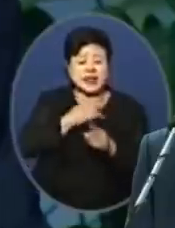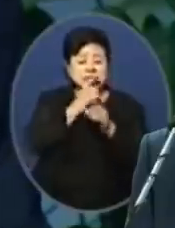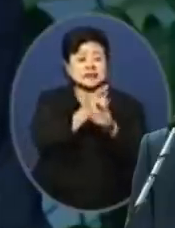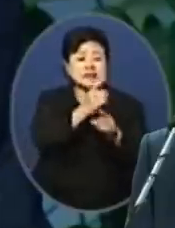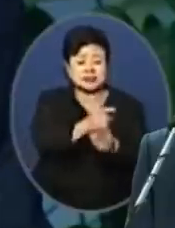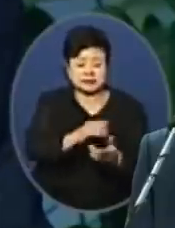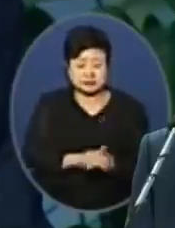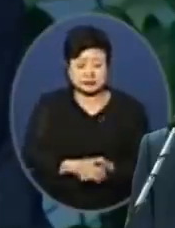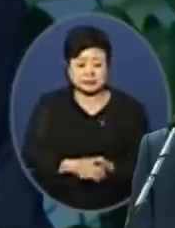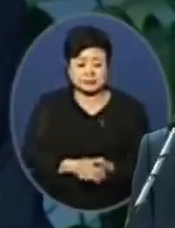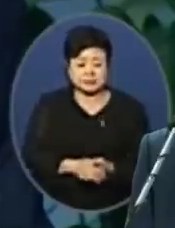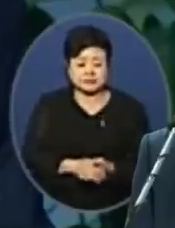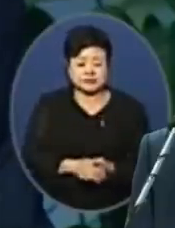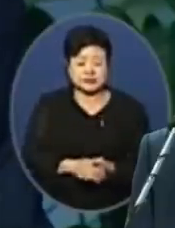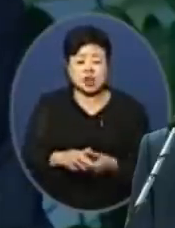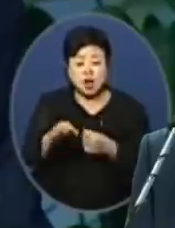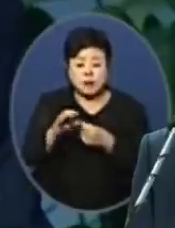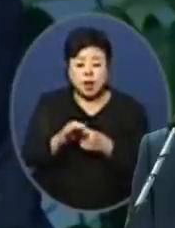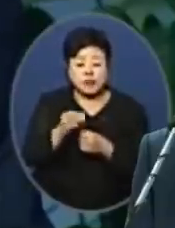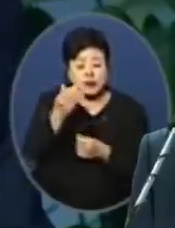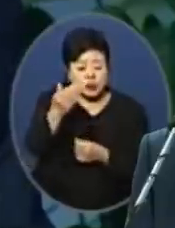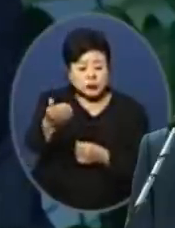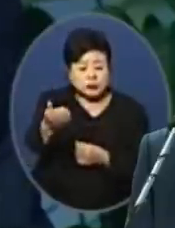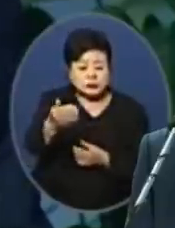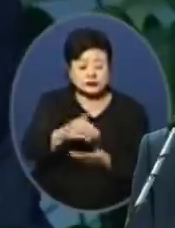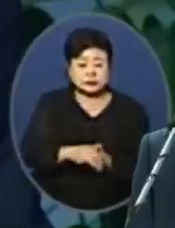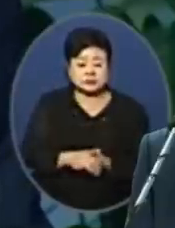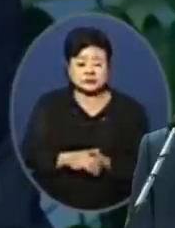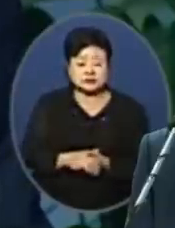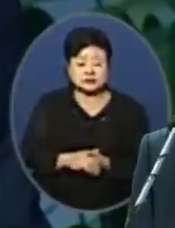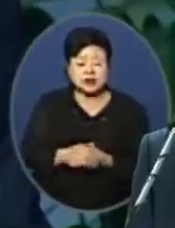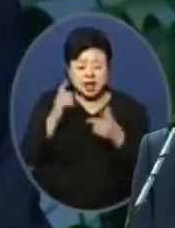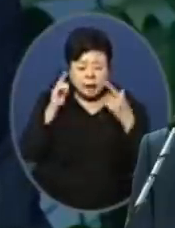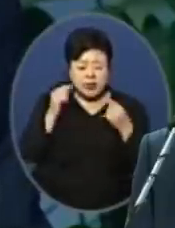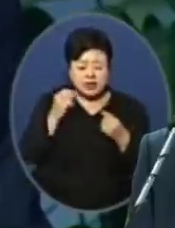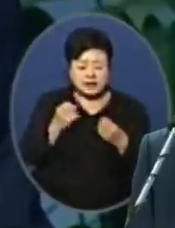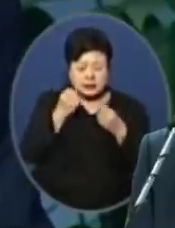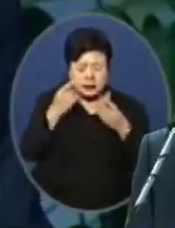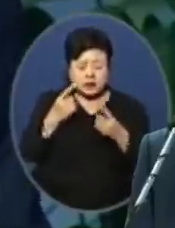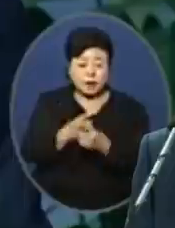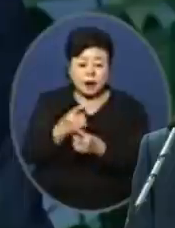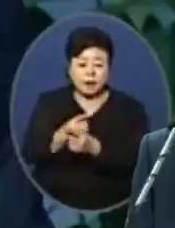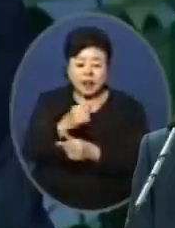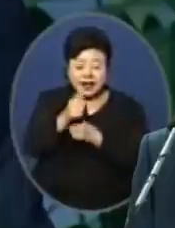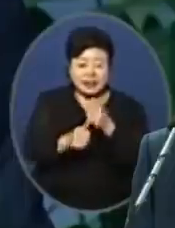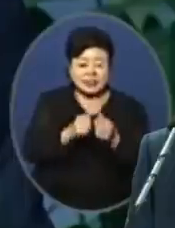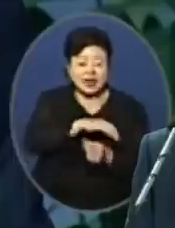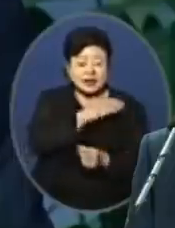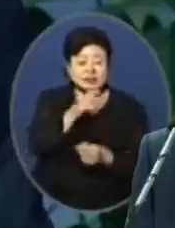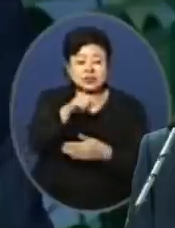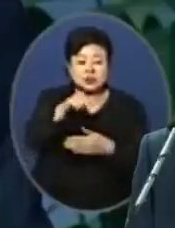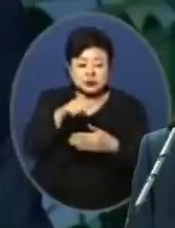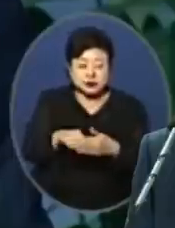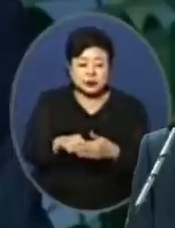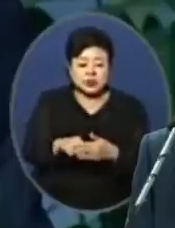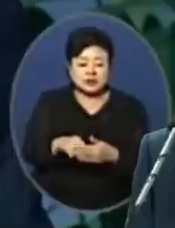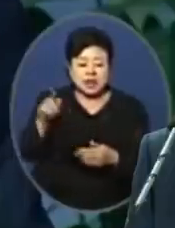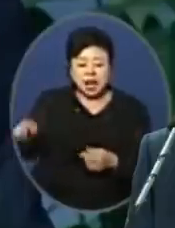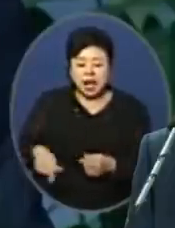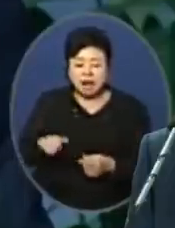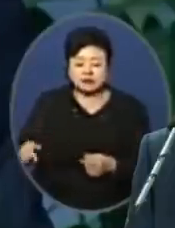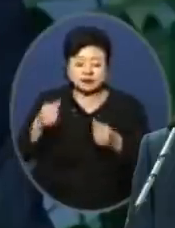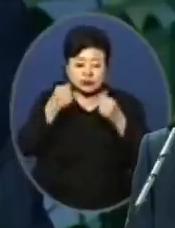승리다. 그러면 여러분은 매일같이 새롭게 되는 하나님의 능력 속에서